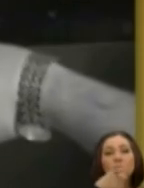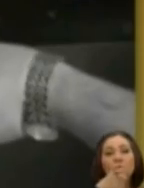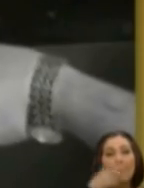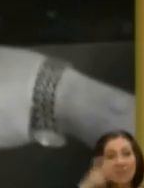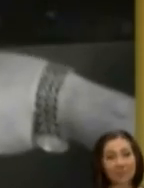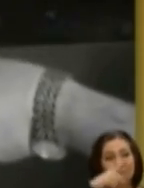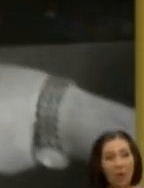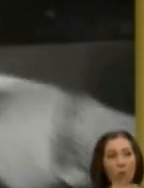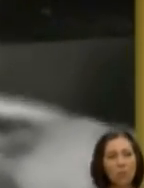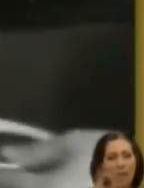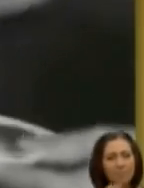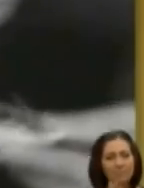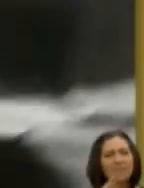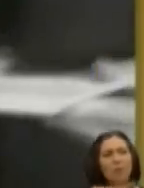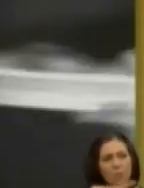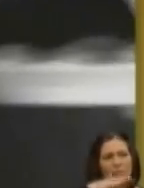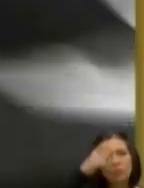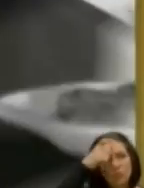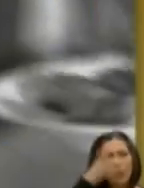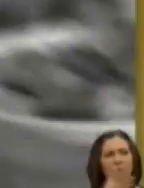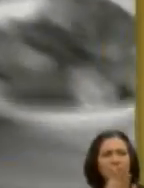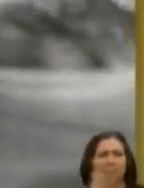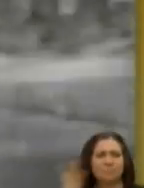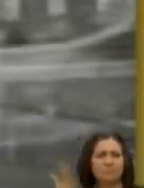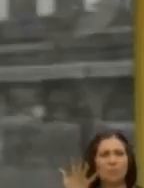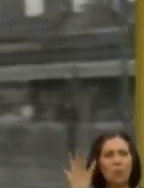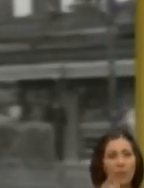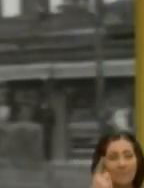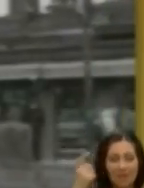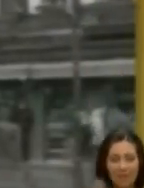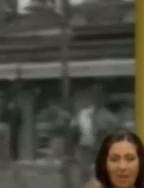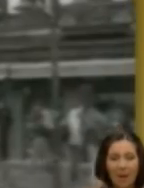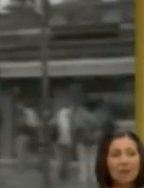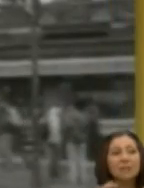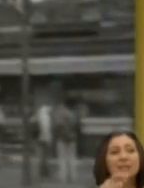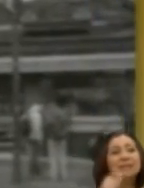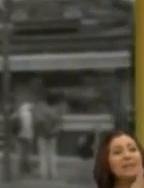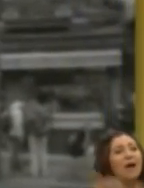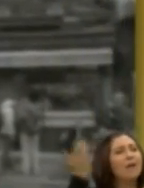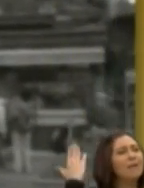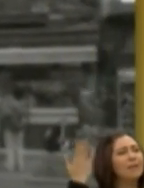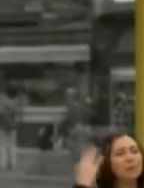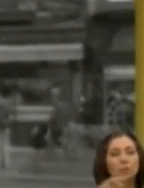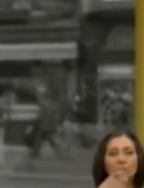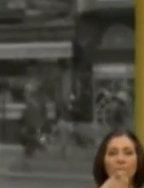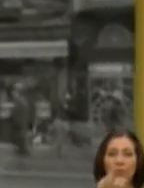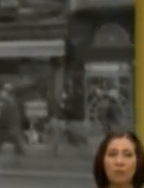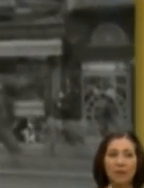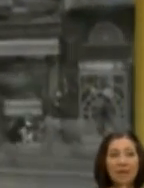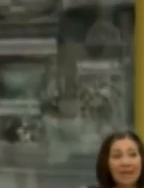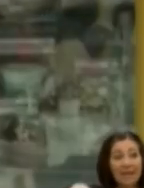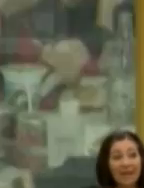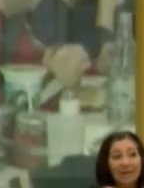Sultanahmet'te önünde her daim yerli ve yabancı turistlerin kuyruk oluşturduğu yerlerden biri tarihi Sultanahmet Köftecisi'dir. Kredi